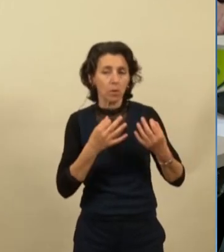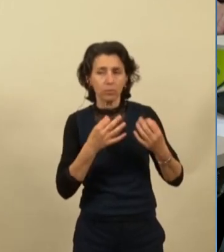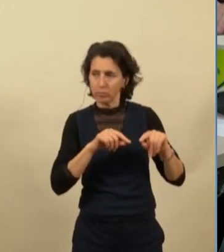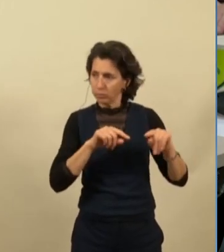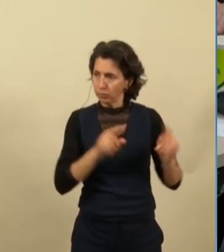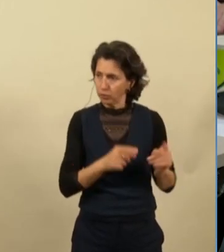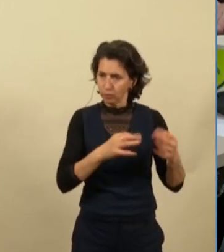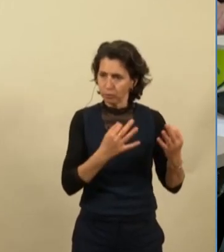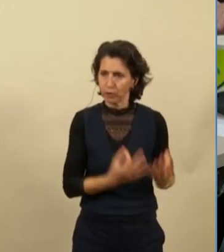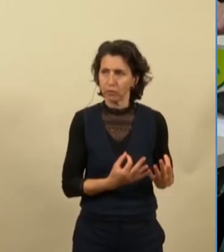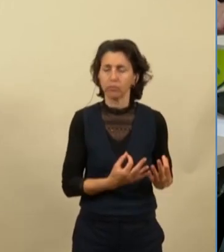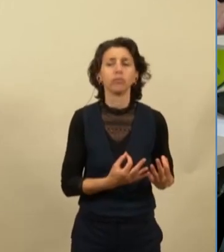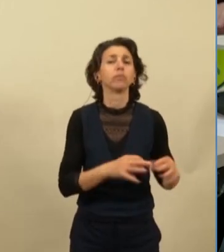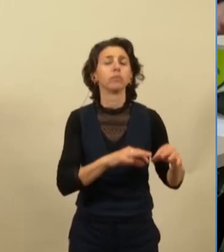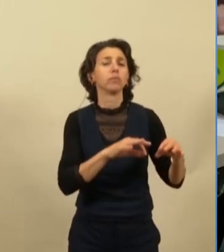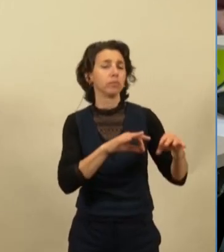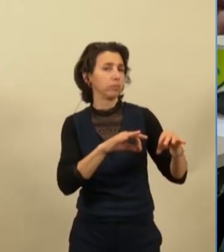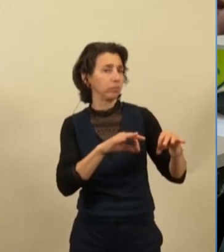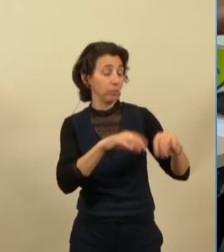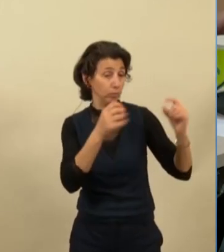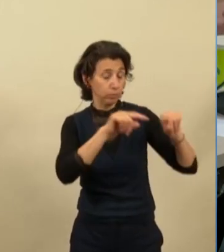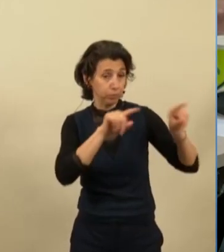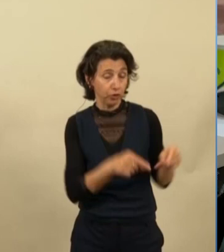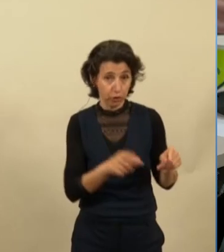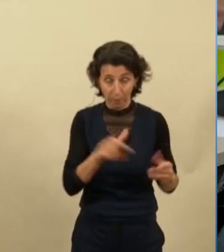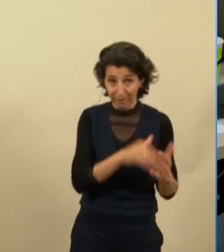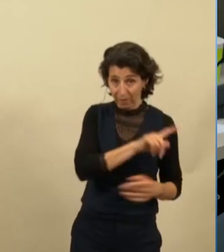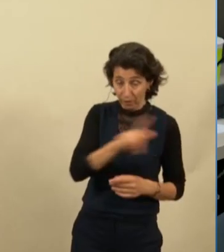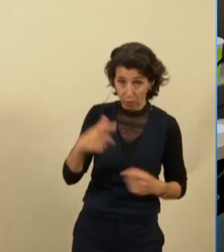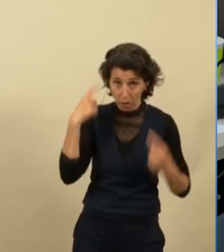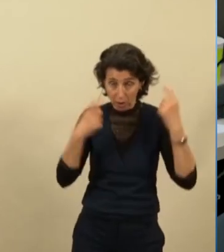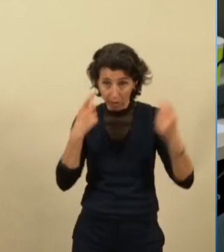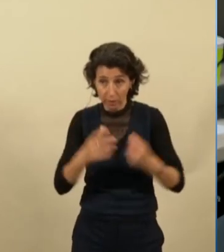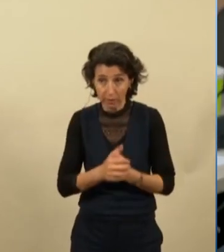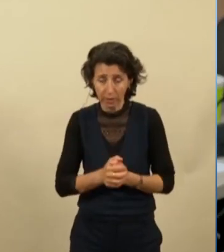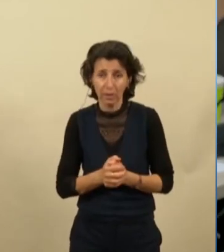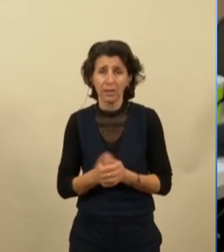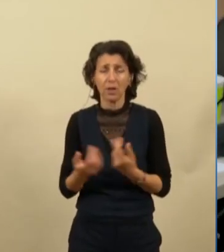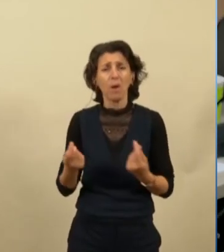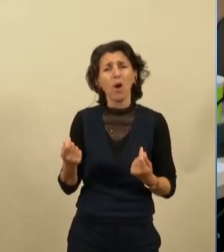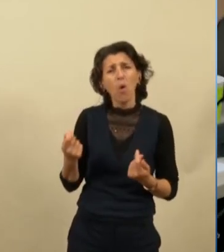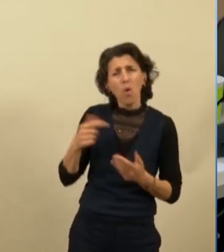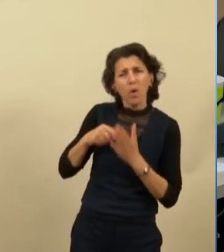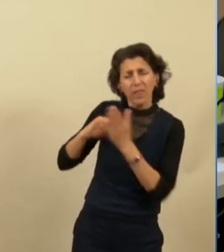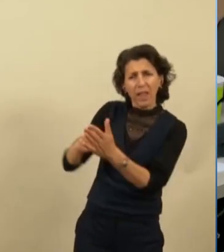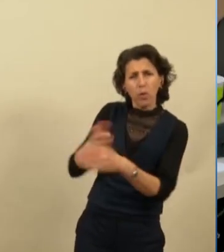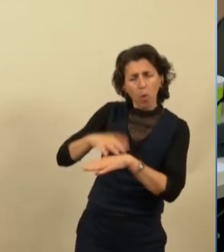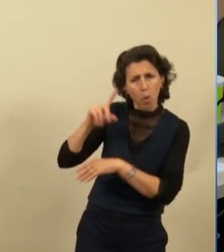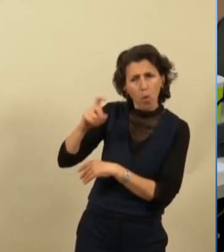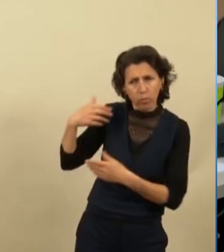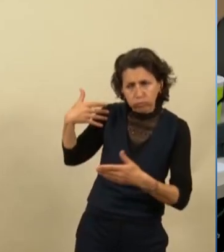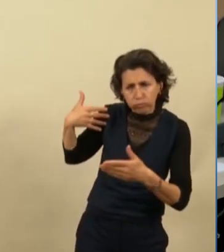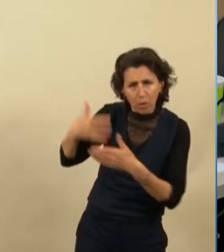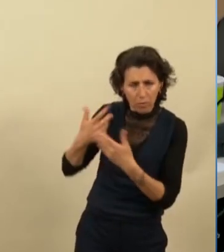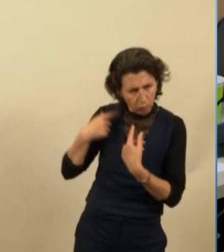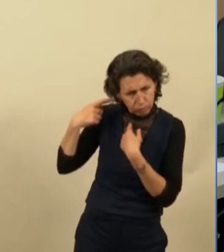sur les recettes d'investissement critiques l'absence d'inscription d'une prétendue dette de l'eau que nous contestons depuis que cette